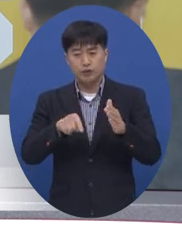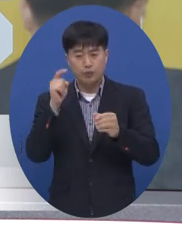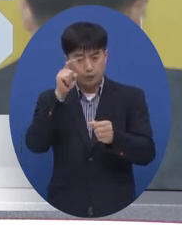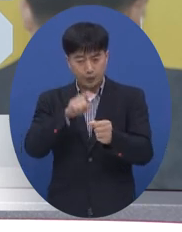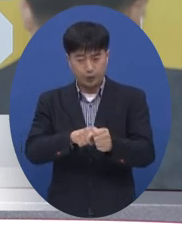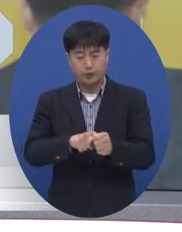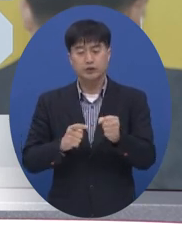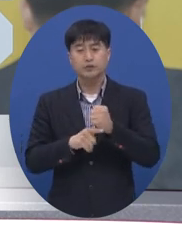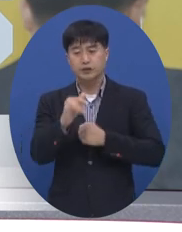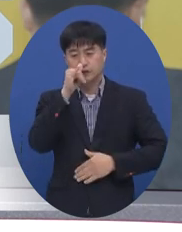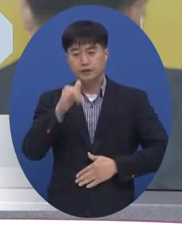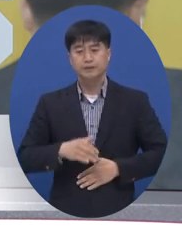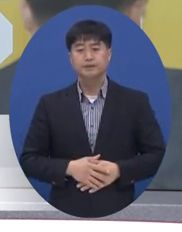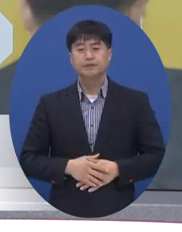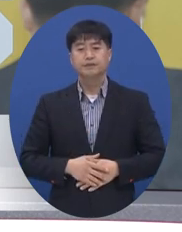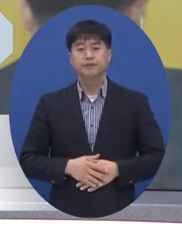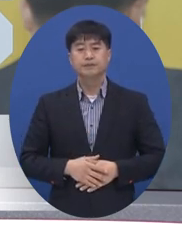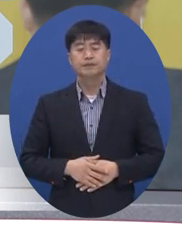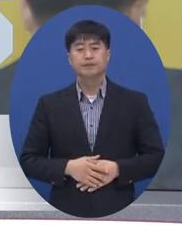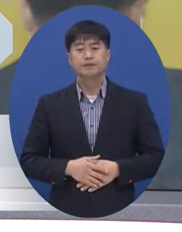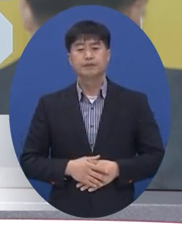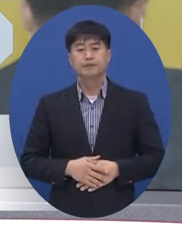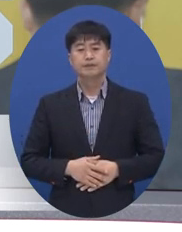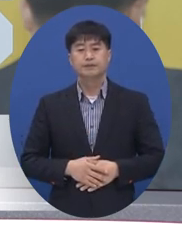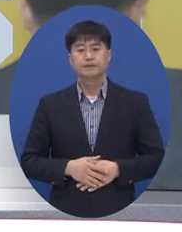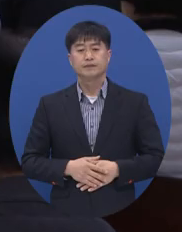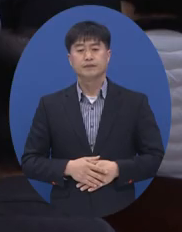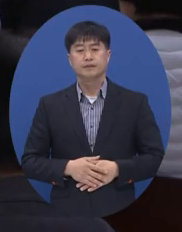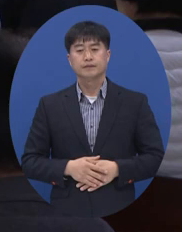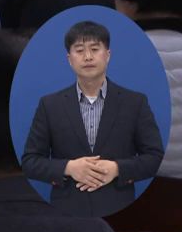있습니다. 구영수 기자가 취재했습니다.